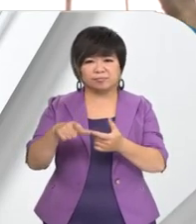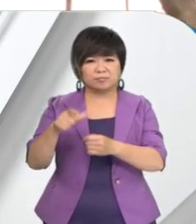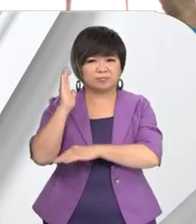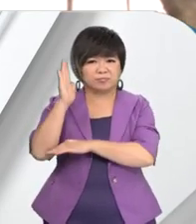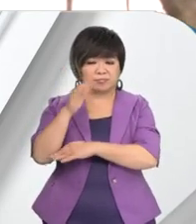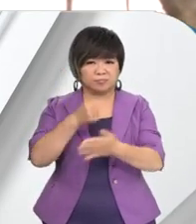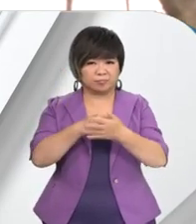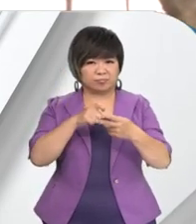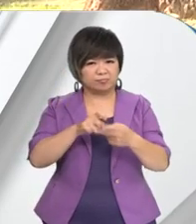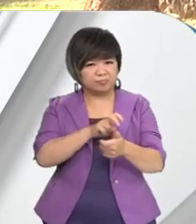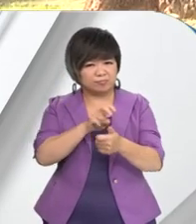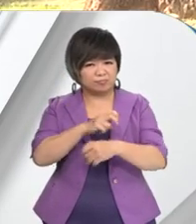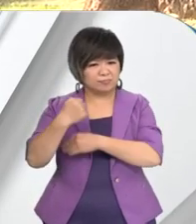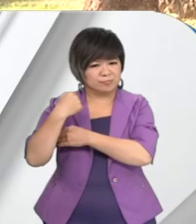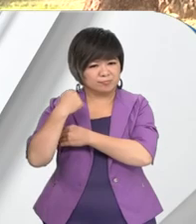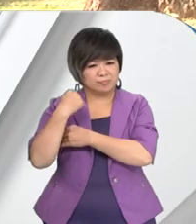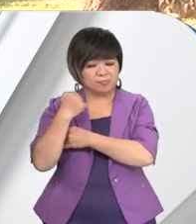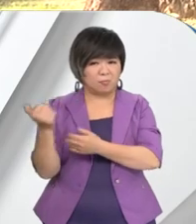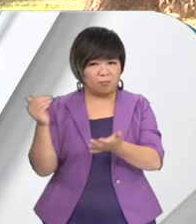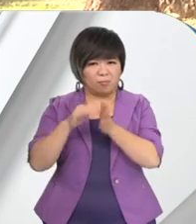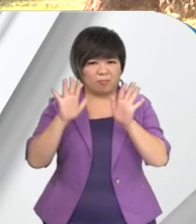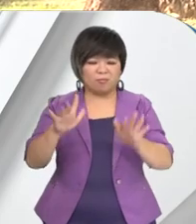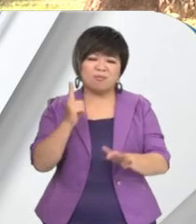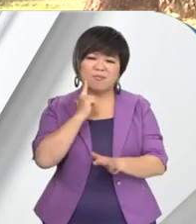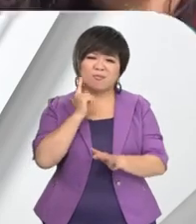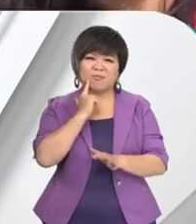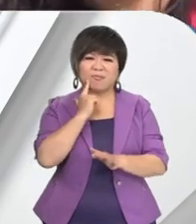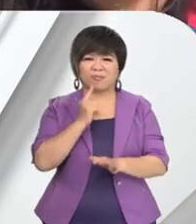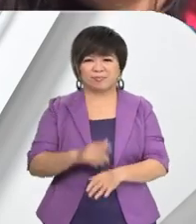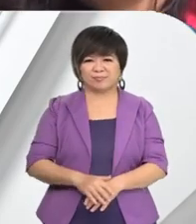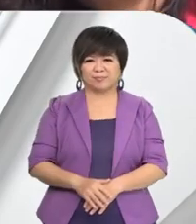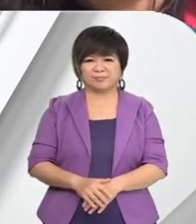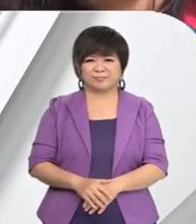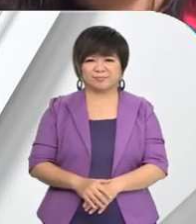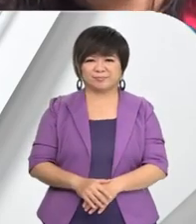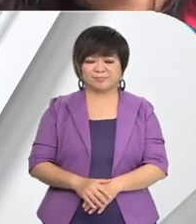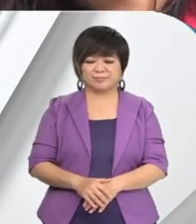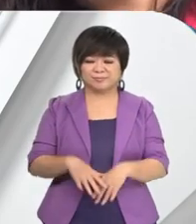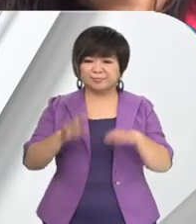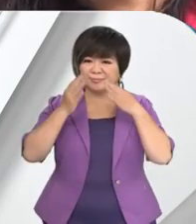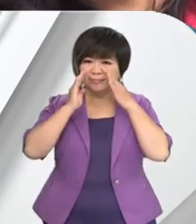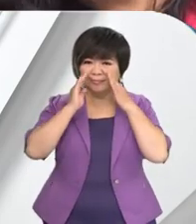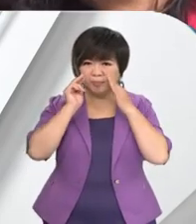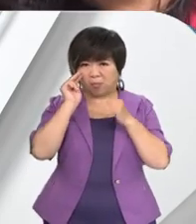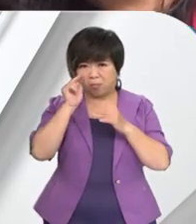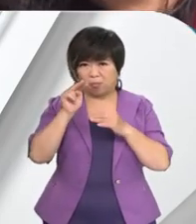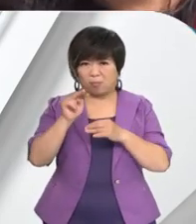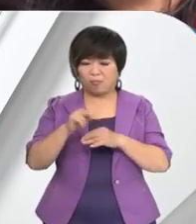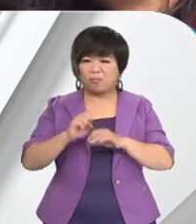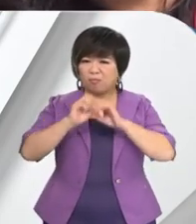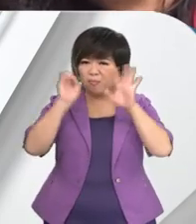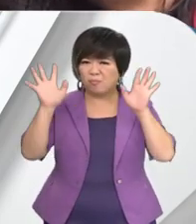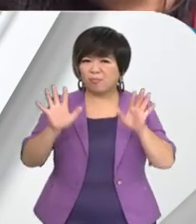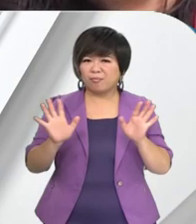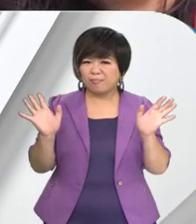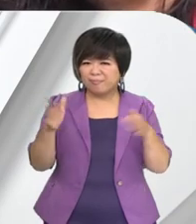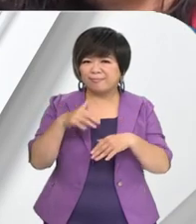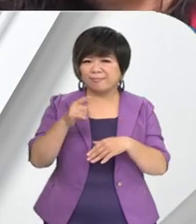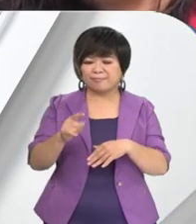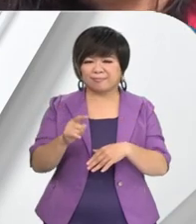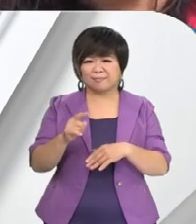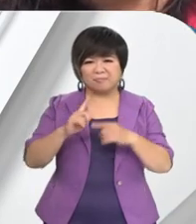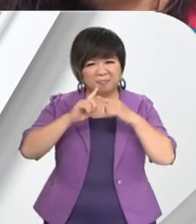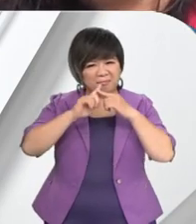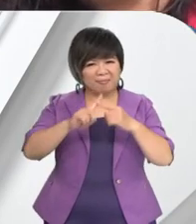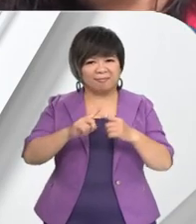心照顾，成就你蛮严重的喜好样。 我们在 FB 都看到说叫我们一定要过来，我今天过来真